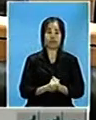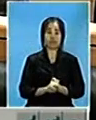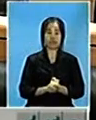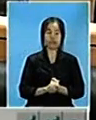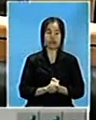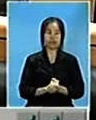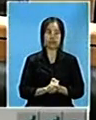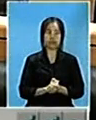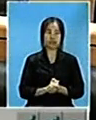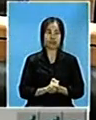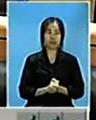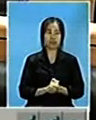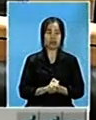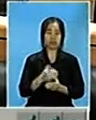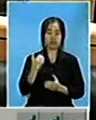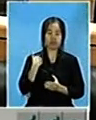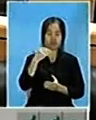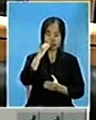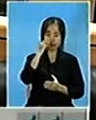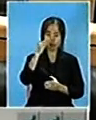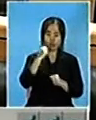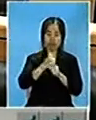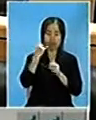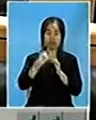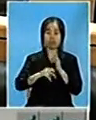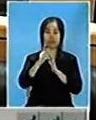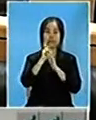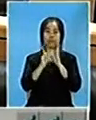ที่ถูกร้องว่าผิดกับรัฐธรรมนูญ